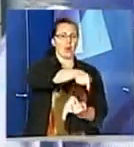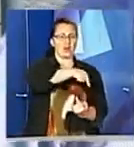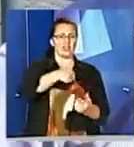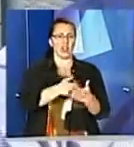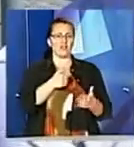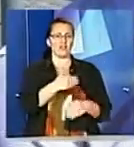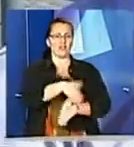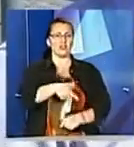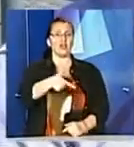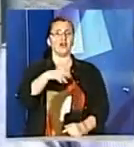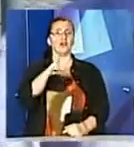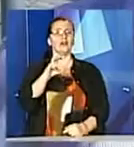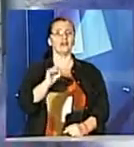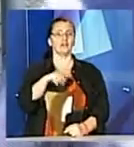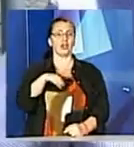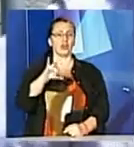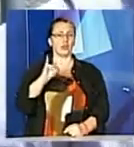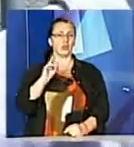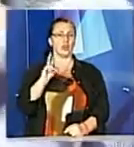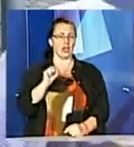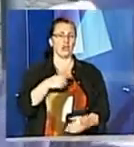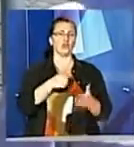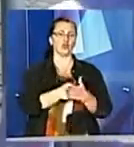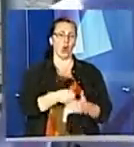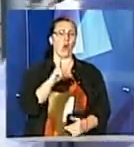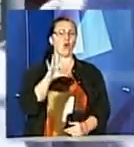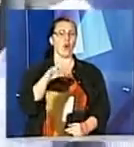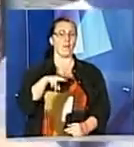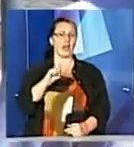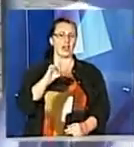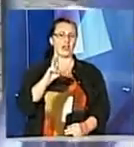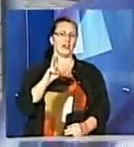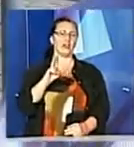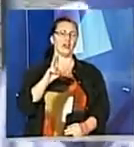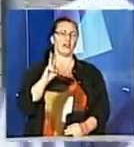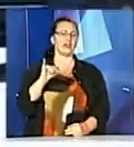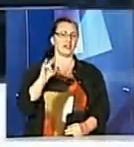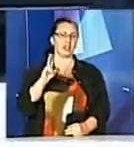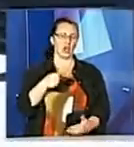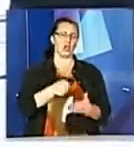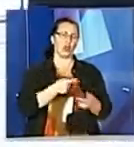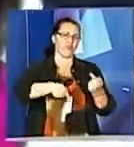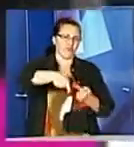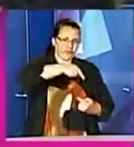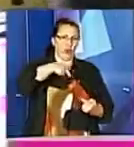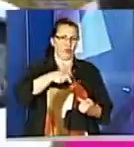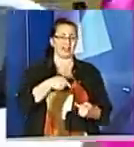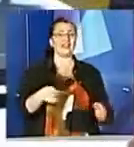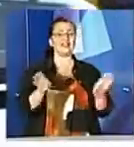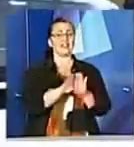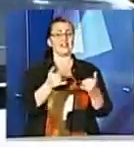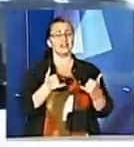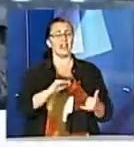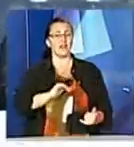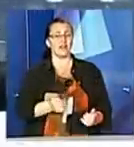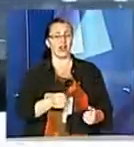вулиці Гнатюка до Коперника і по колу назад від вулиці Коперника до вулиці Гнатюка. Також на закриту для приватних